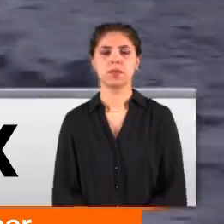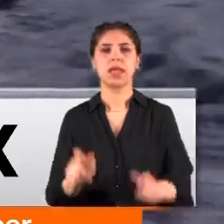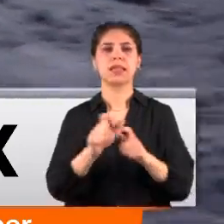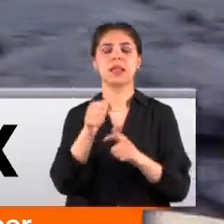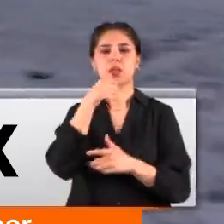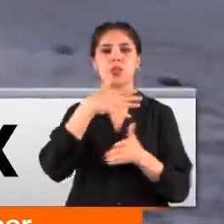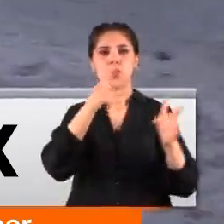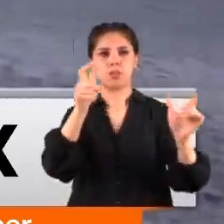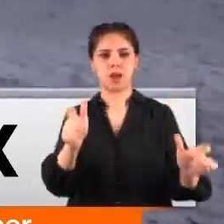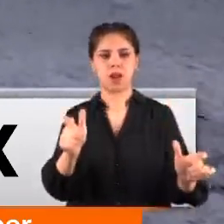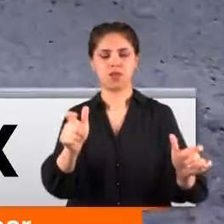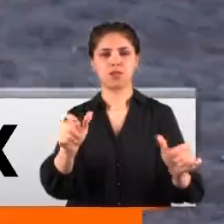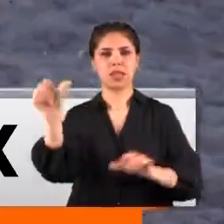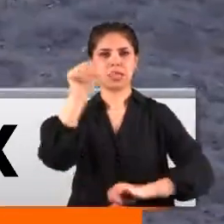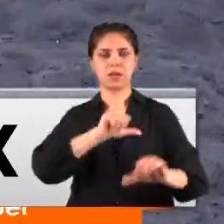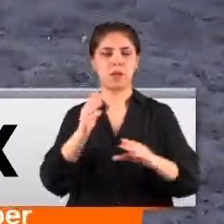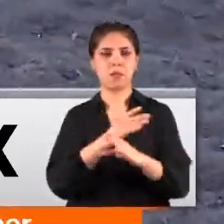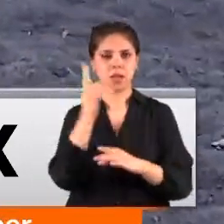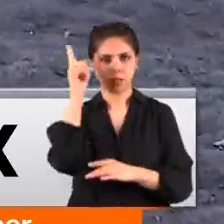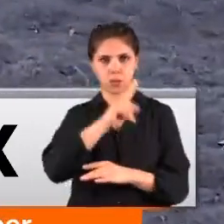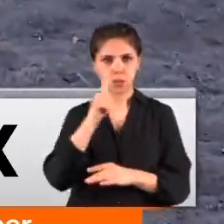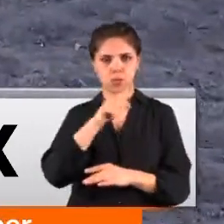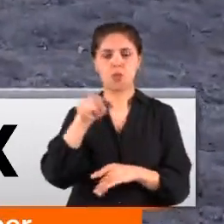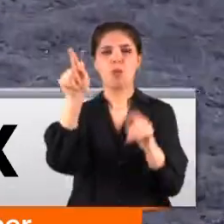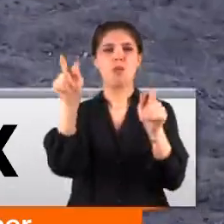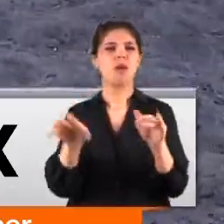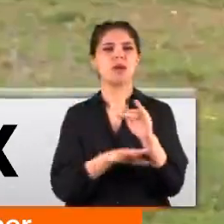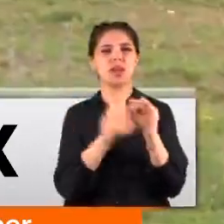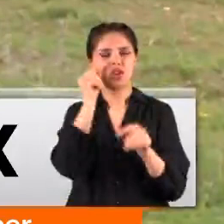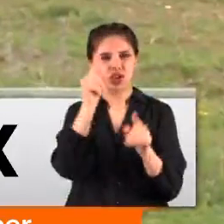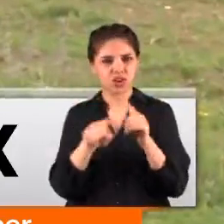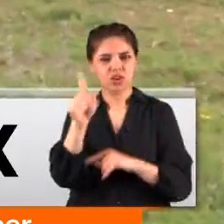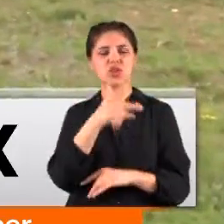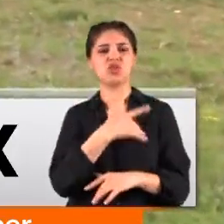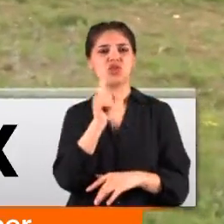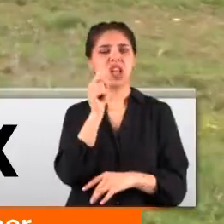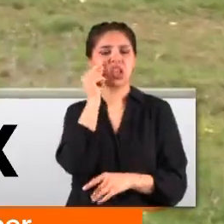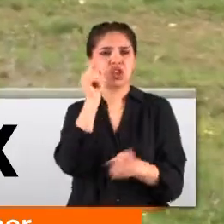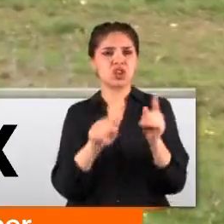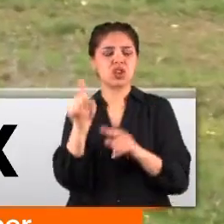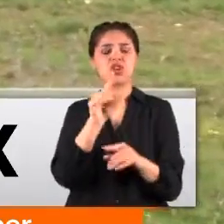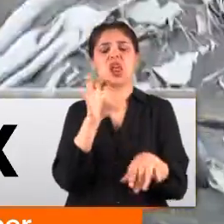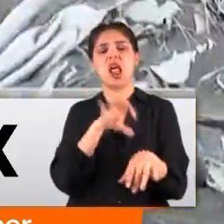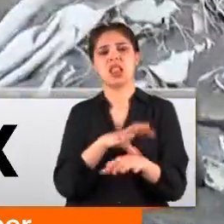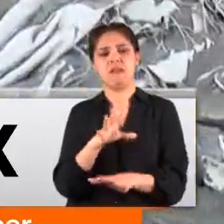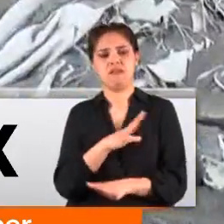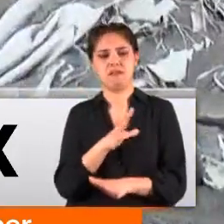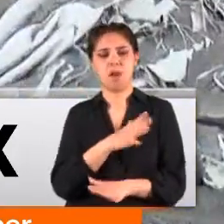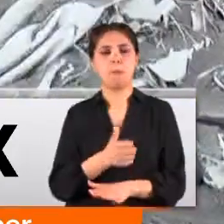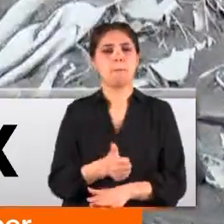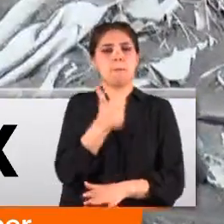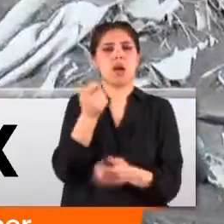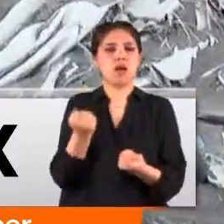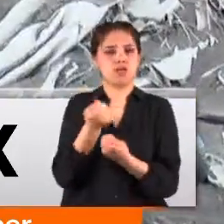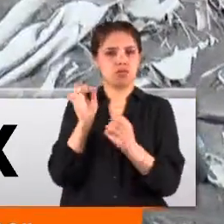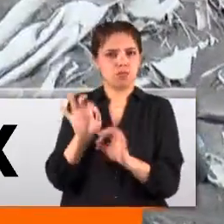Sazlıbosna Barajı'na dökülen kimyevi madde hem bölgede yaşayanları hem de canlıları birer birer hasta etti. Bakanlık